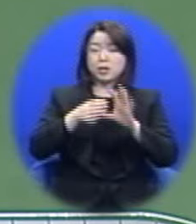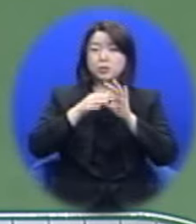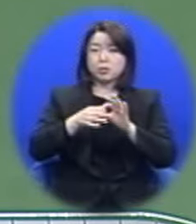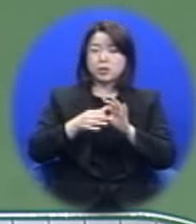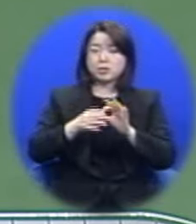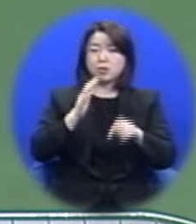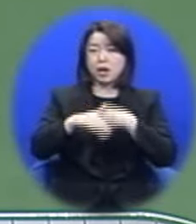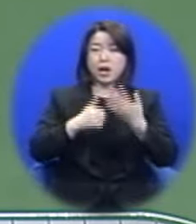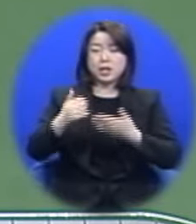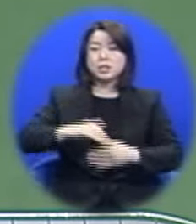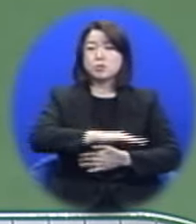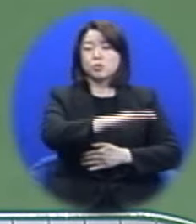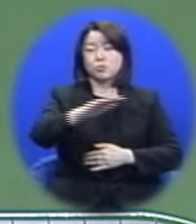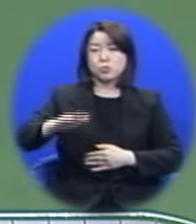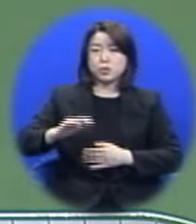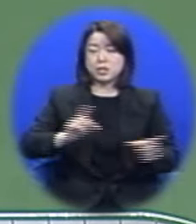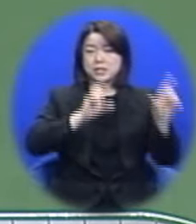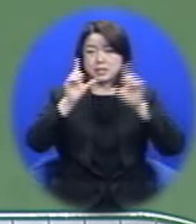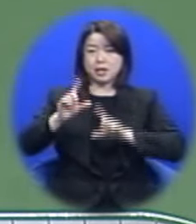우리의 삶에